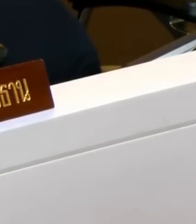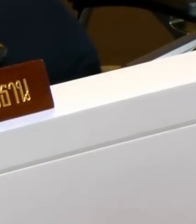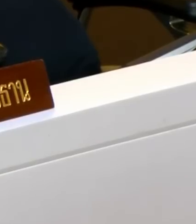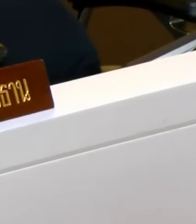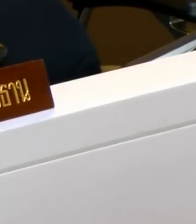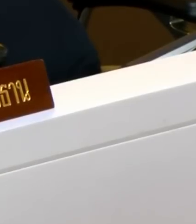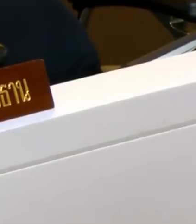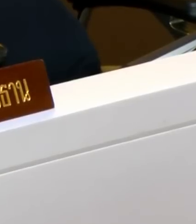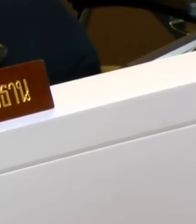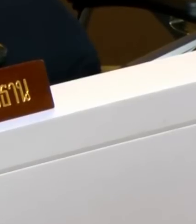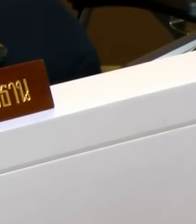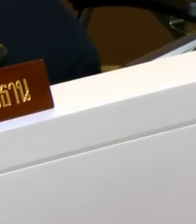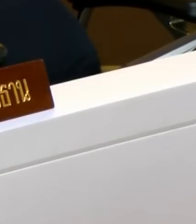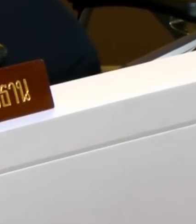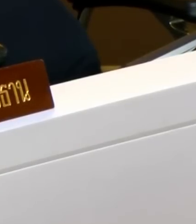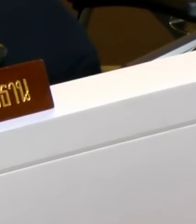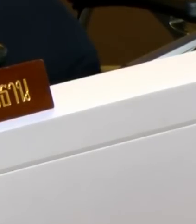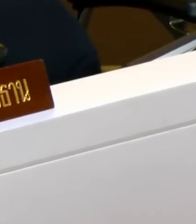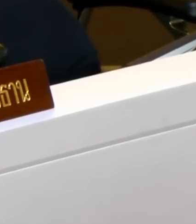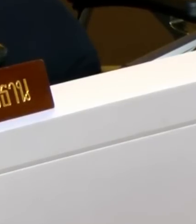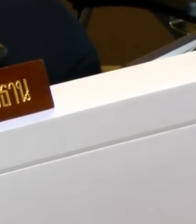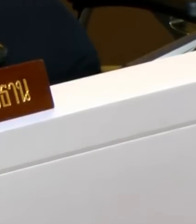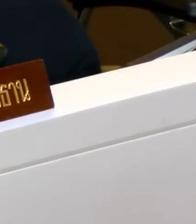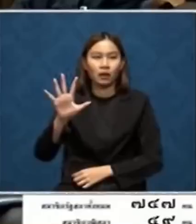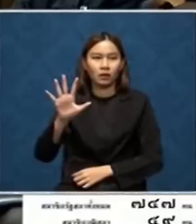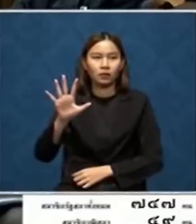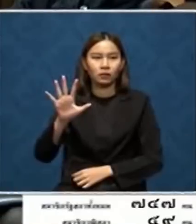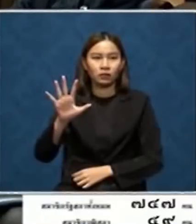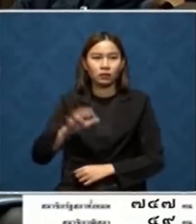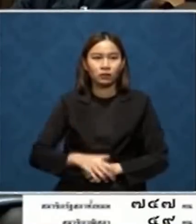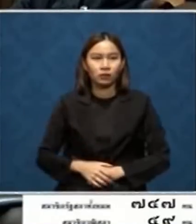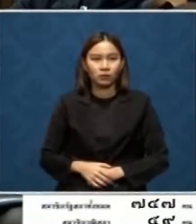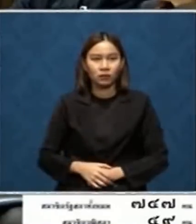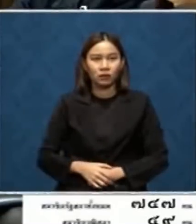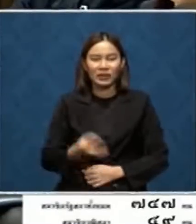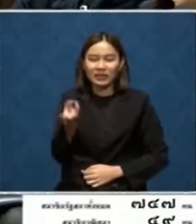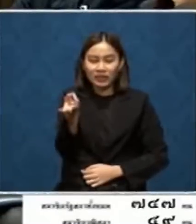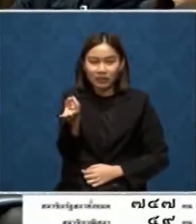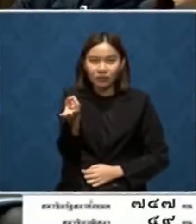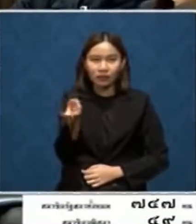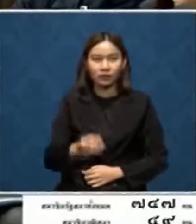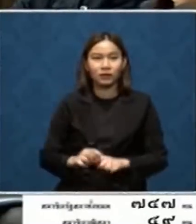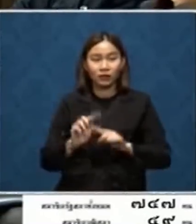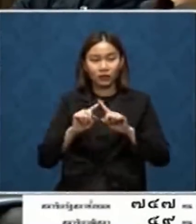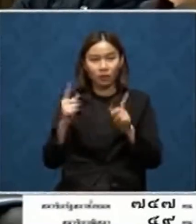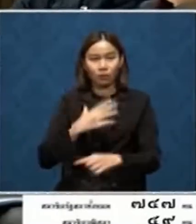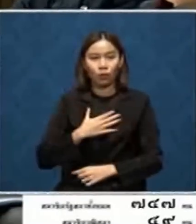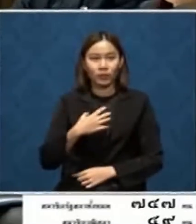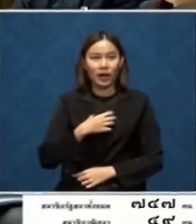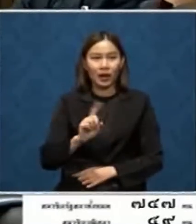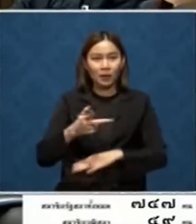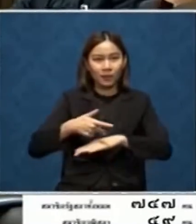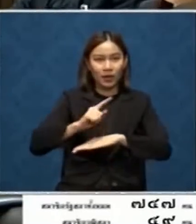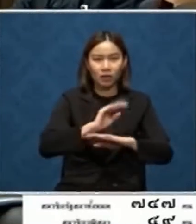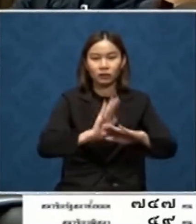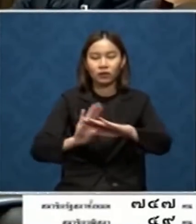ประชุมค่ะหนึ่งในนั้นคือคุณวิโรจน์ลัคนาอดิศรส.สบัญชีรายชื่อของพระก้าวไกลลุกขึ้นกึ่งหารือกึ่งเหน็บ